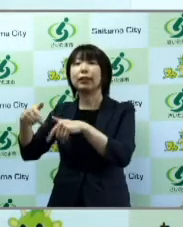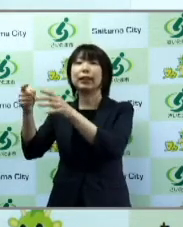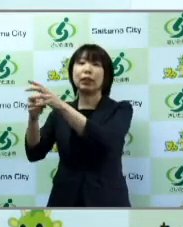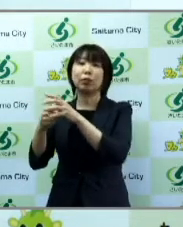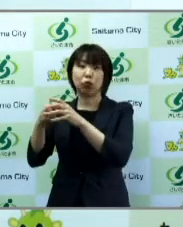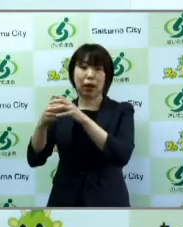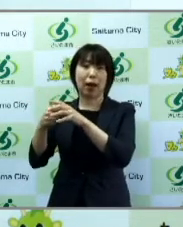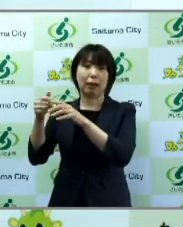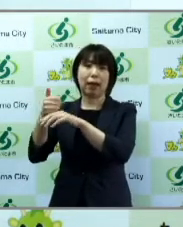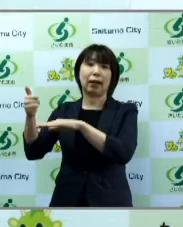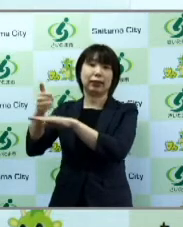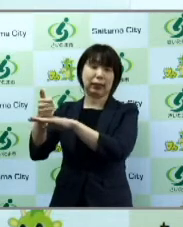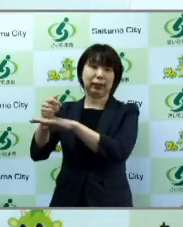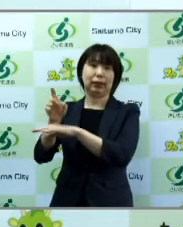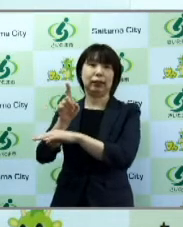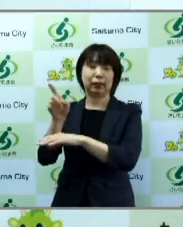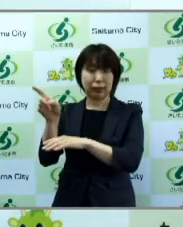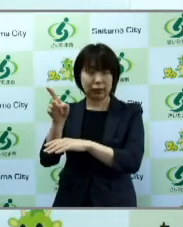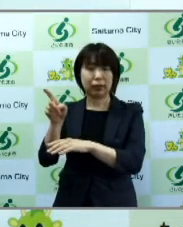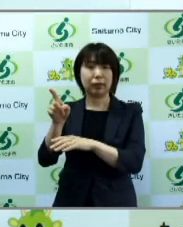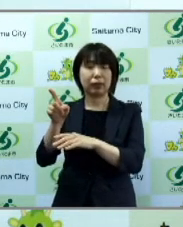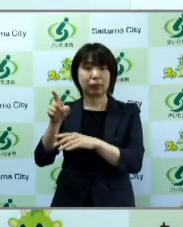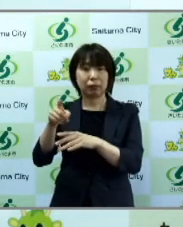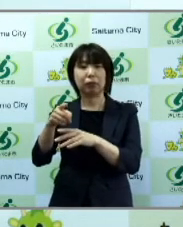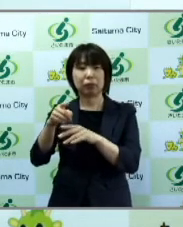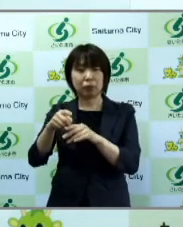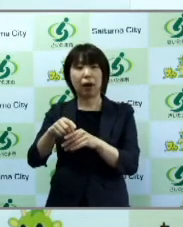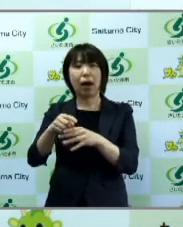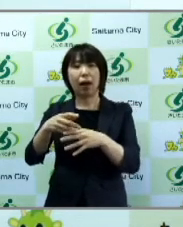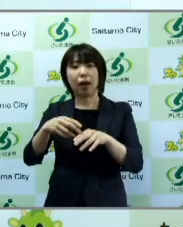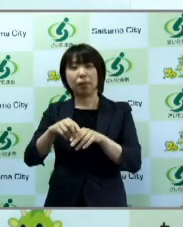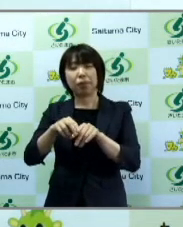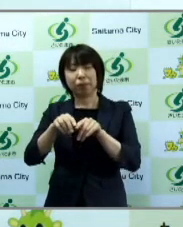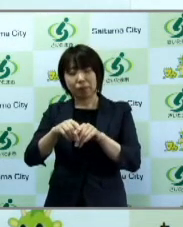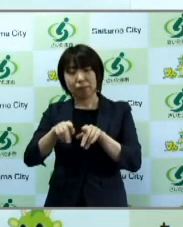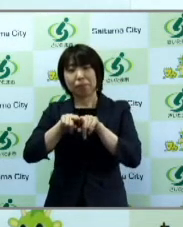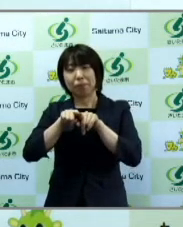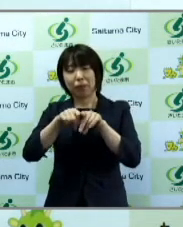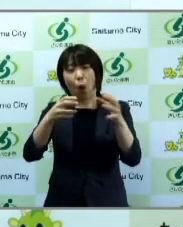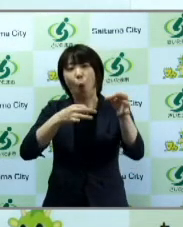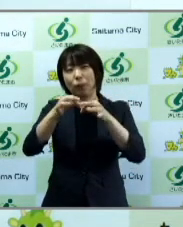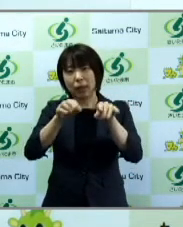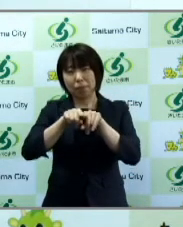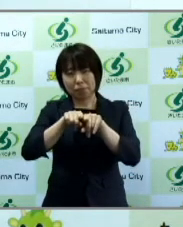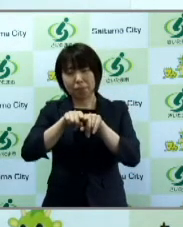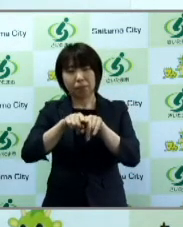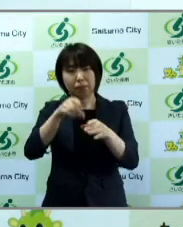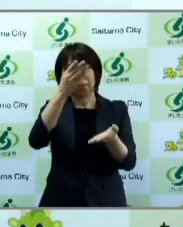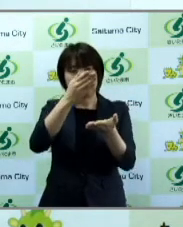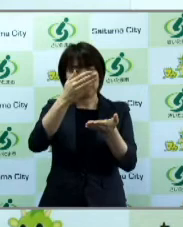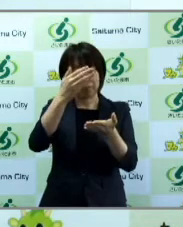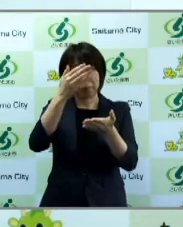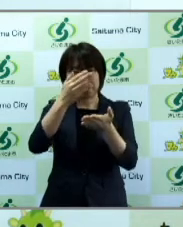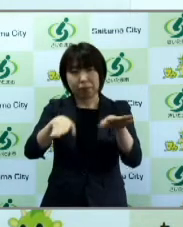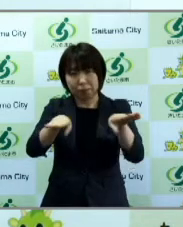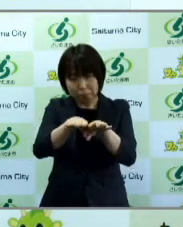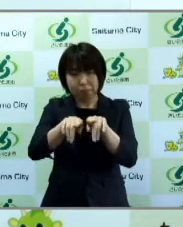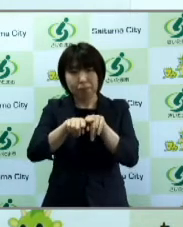なお店には休業要請するという考え方についての、市長のお考え、